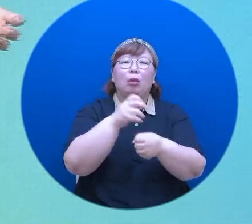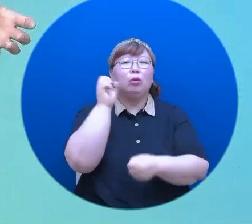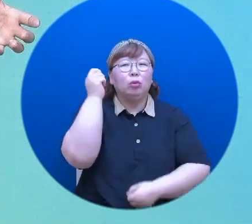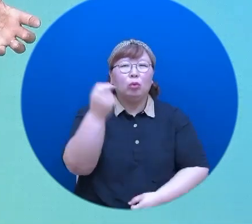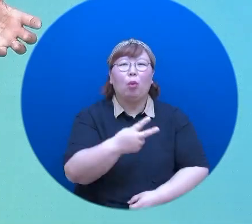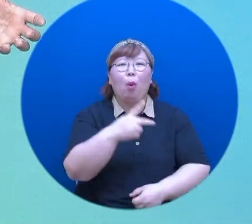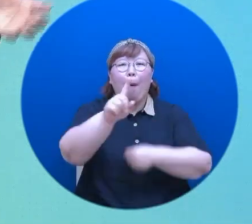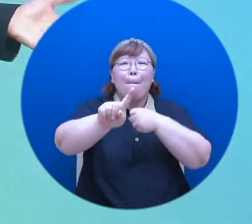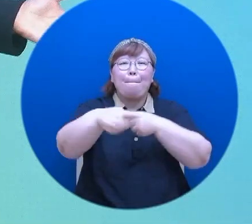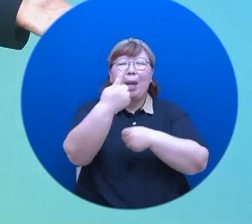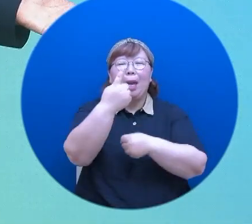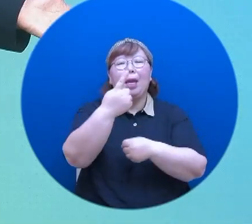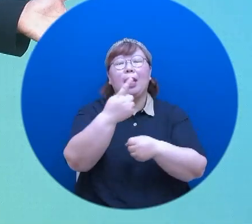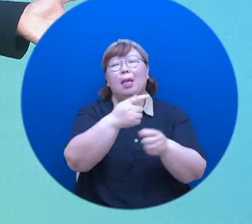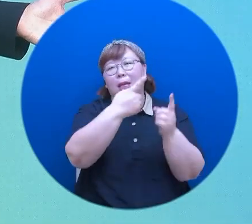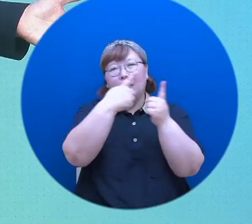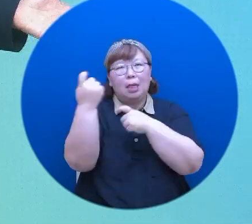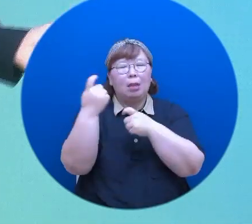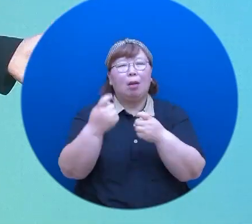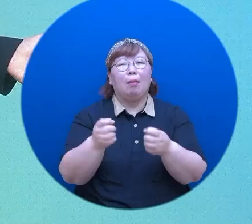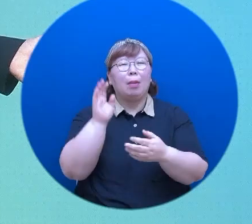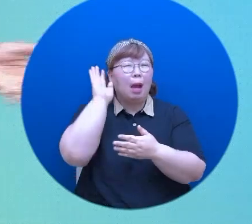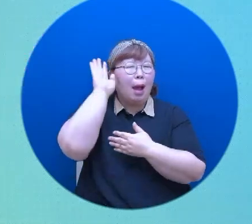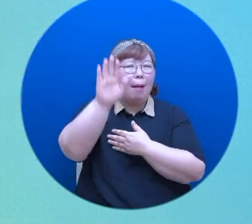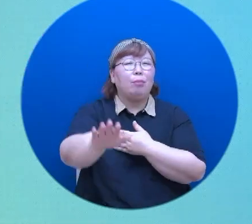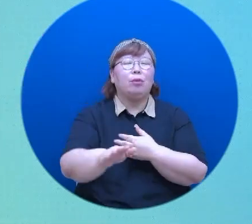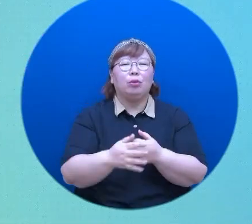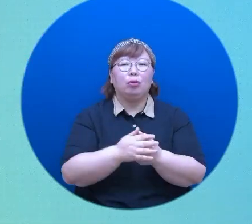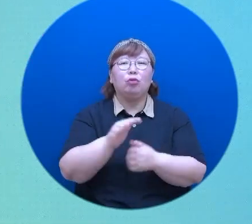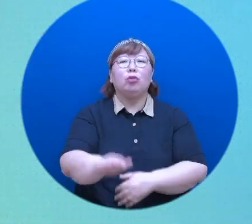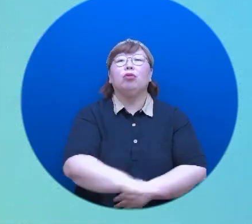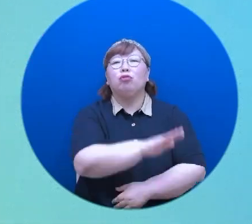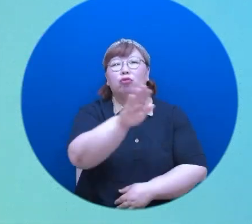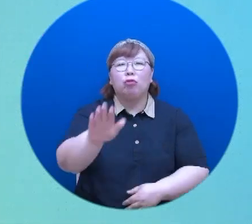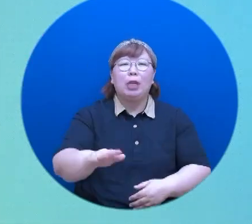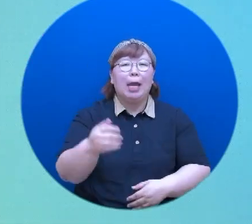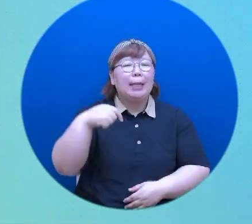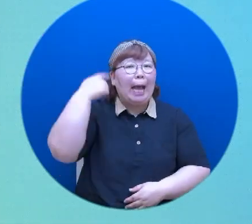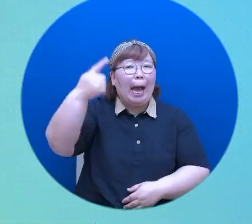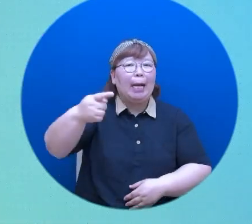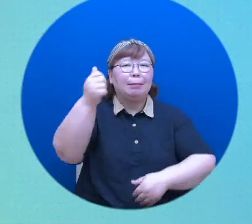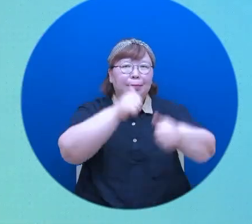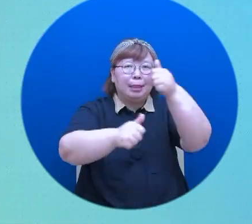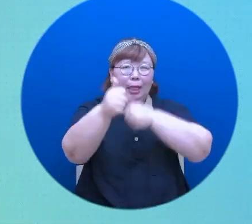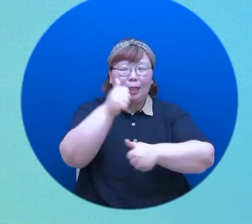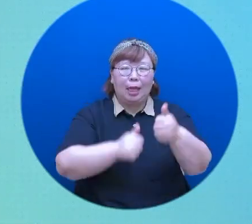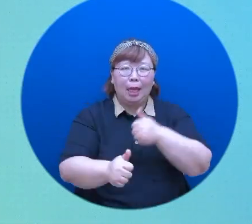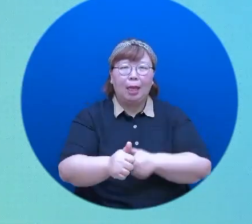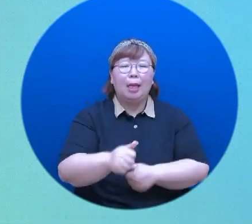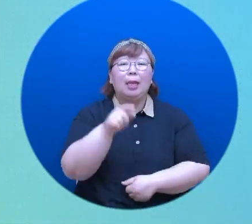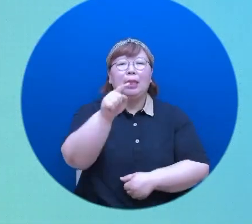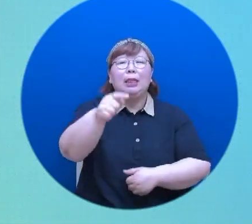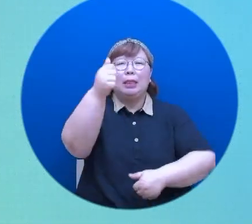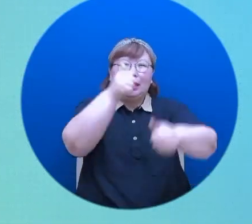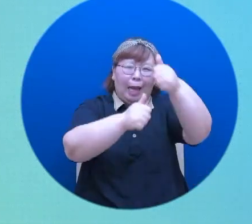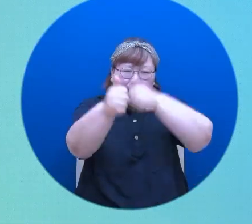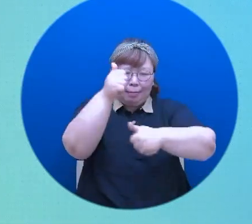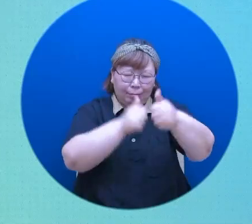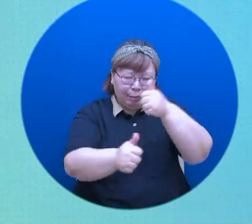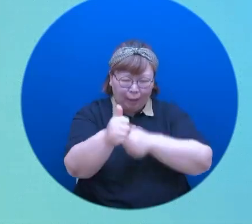그리고 100년, 200년이 지난 이후에 우리의 다음 세대가, 그리고 그 세대의